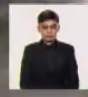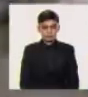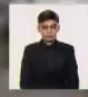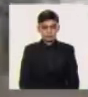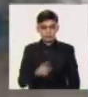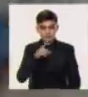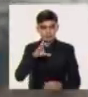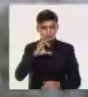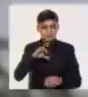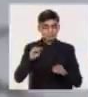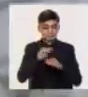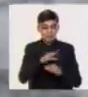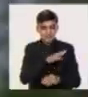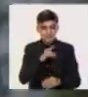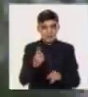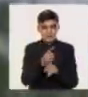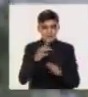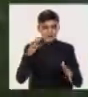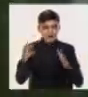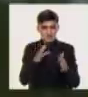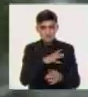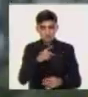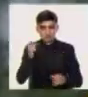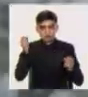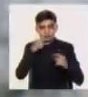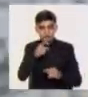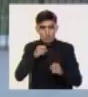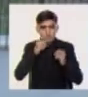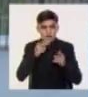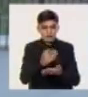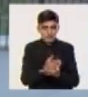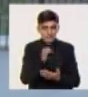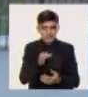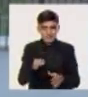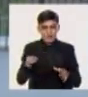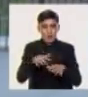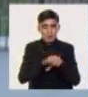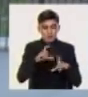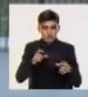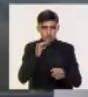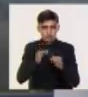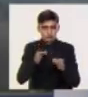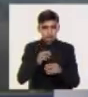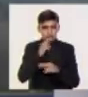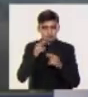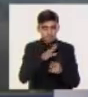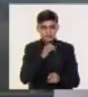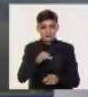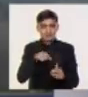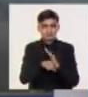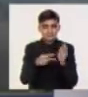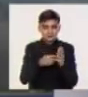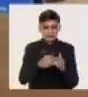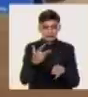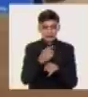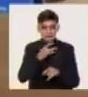Но колесо установили, и с первыми порывами ветра стало ясно – оно опасно. Общественники подали в суд и узнали, что цена аттракциона завышена